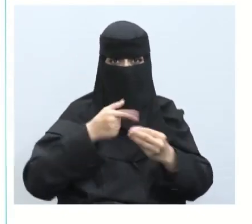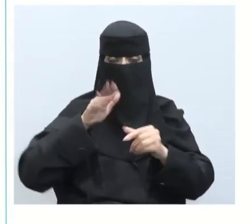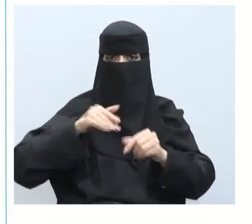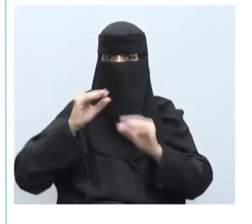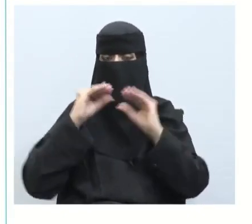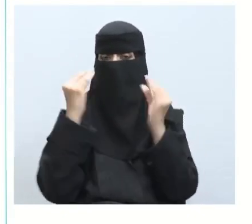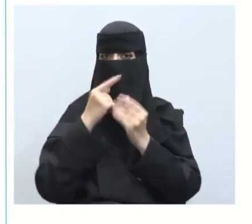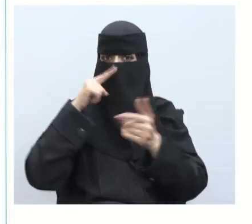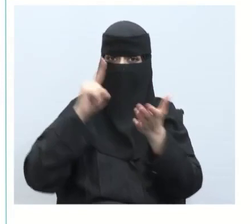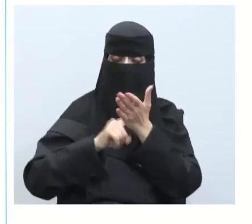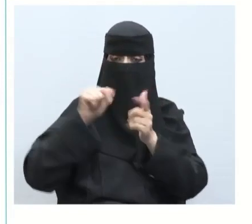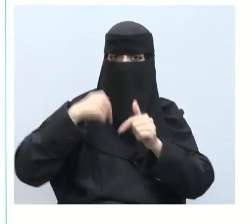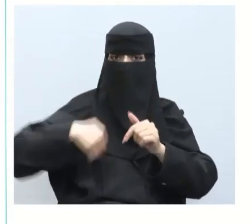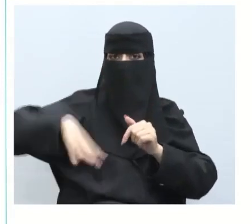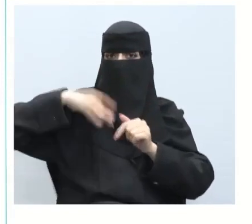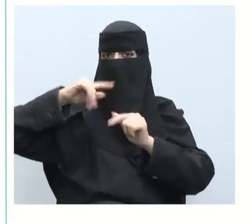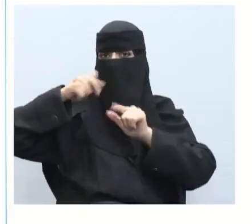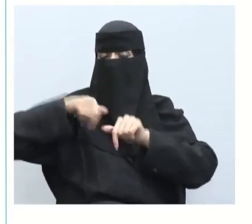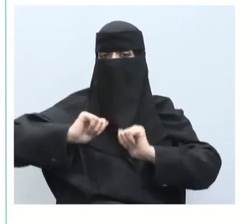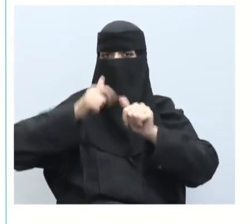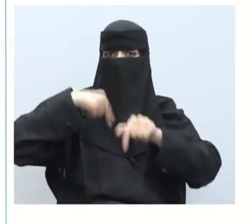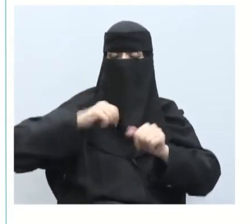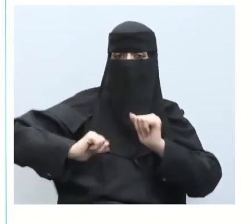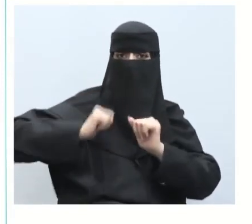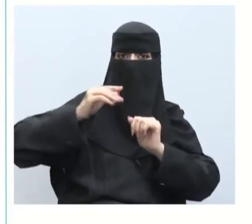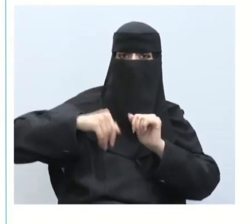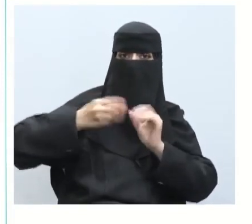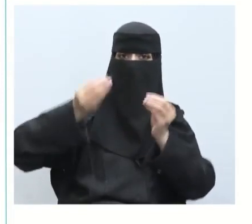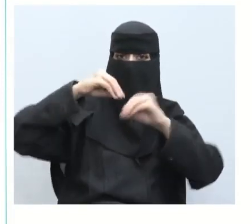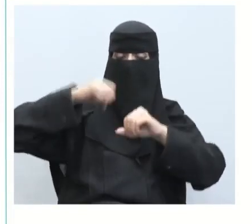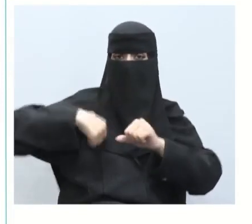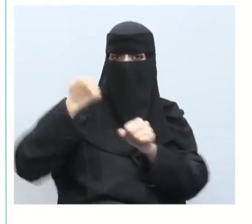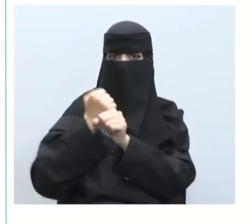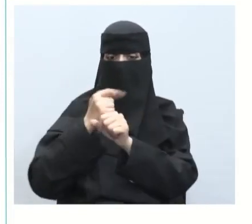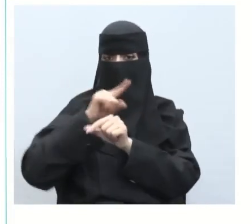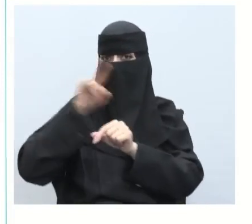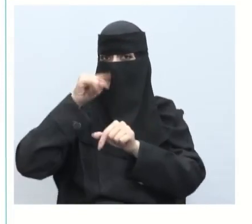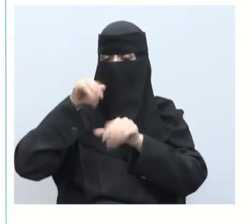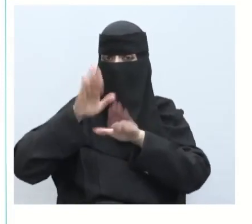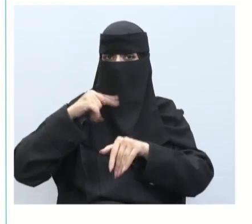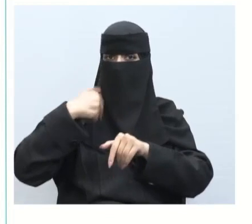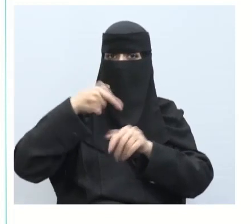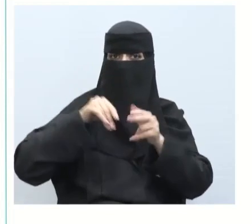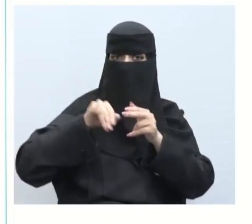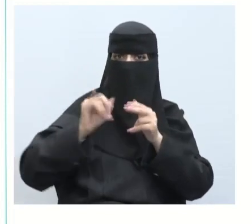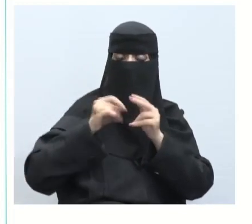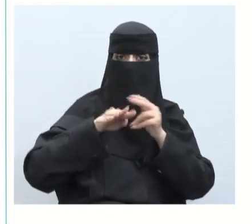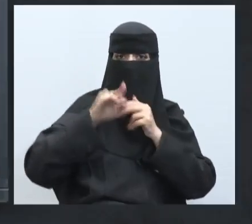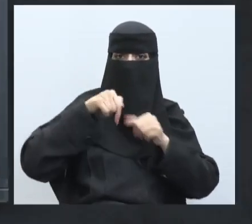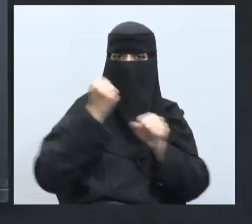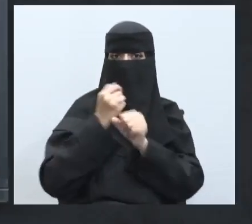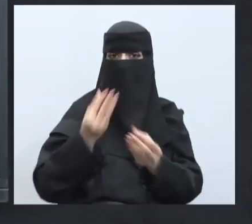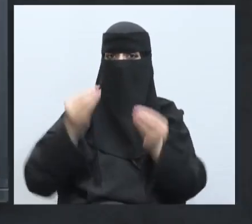لابد ان يكون المديرون قادرون على انجاز العمل انجاز العمل لن يتم الا من خلال توظيف